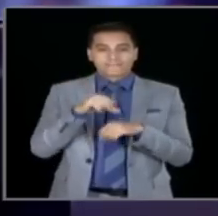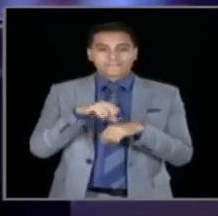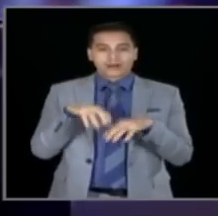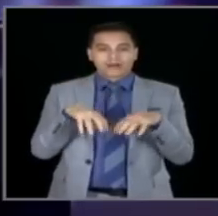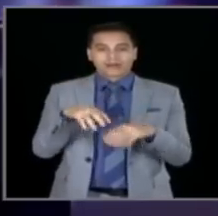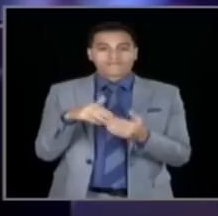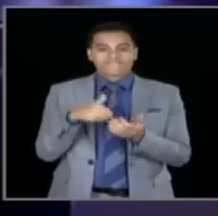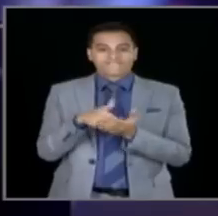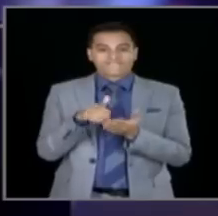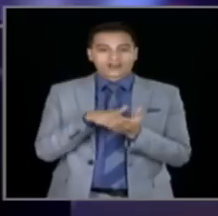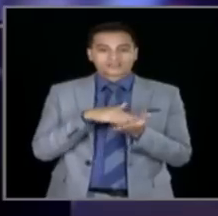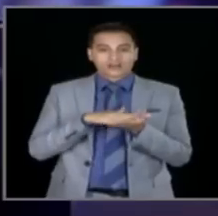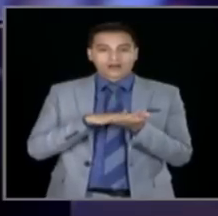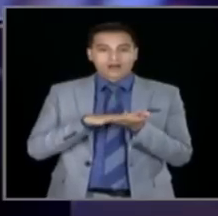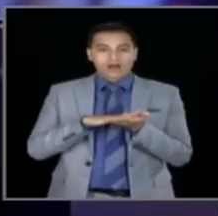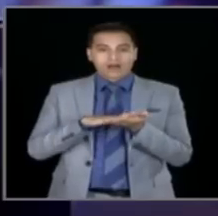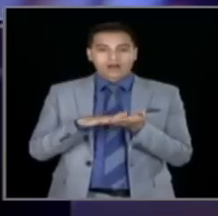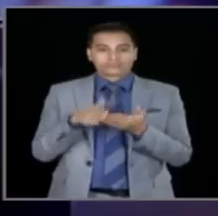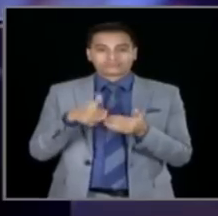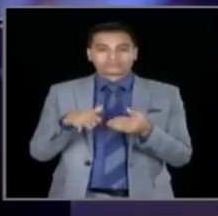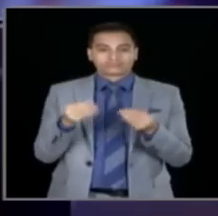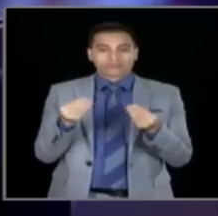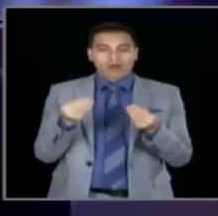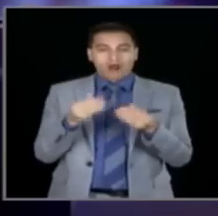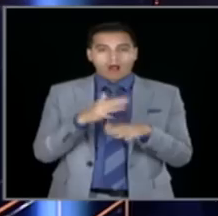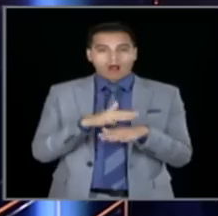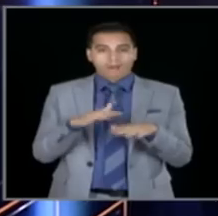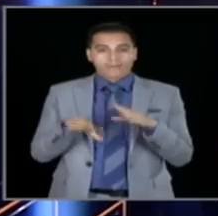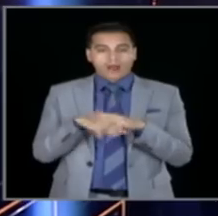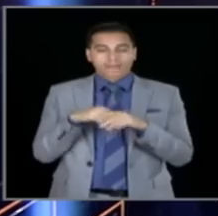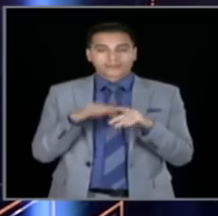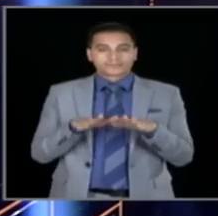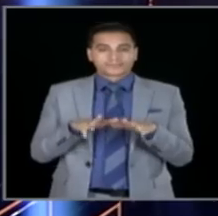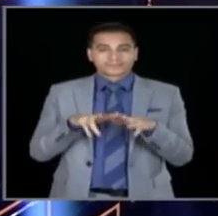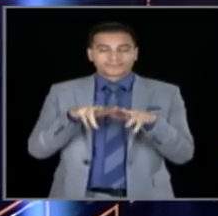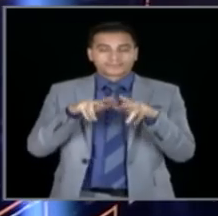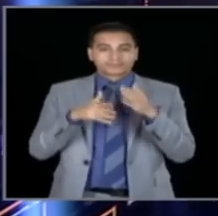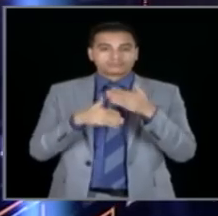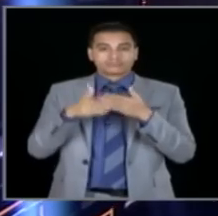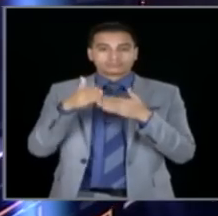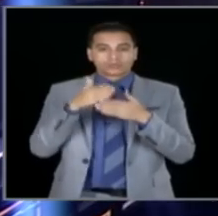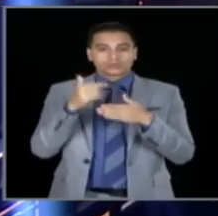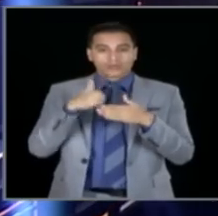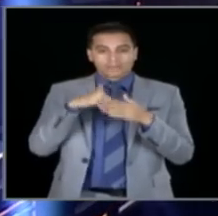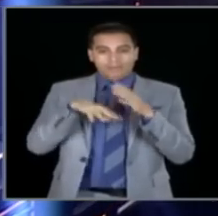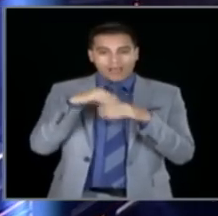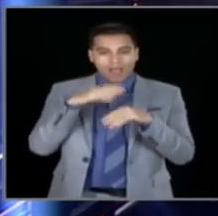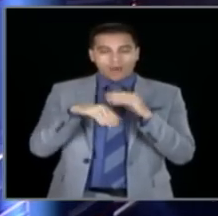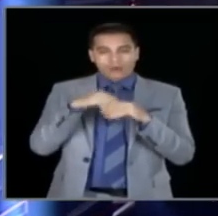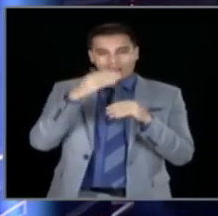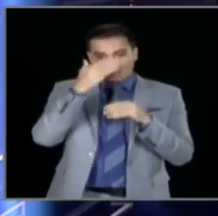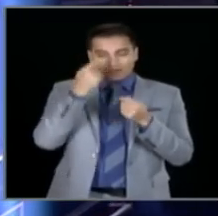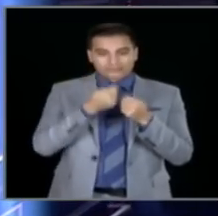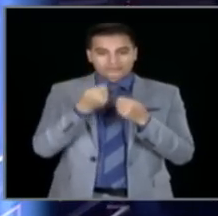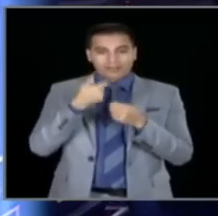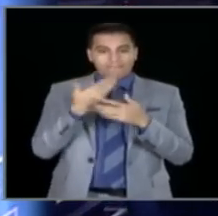الفاضية أو المناطق اللي هي الصحراء تتعمر يعني معظم كلها يعني. ودلوقتي بعمل يعني بحاول أخد خبرات عشان